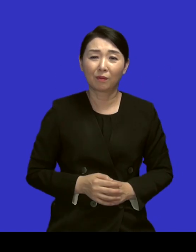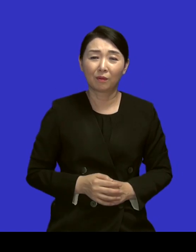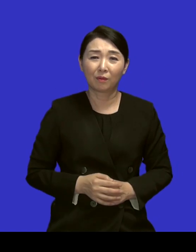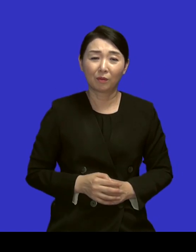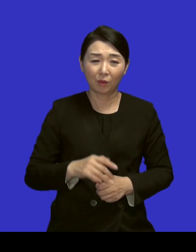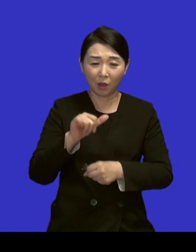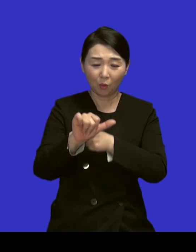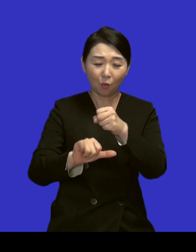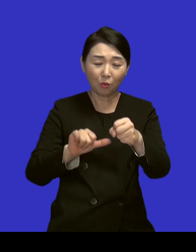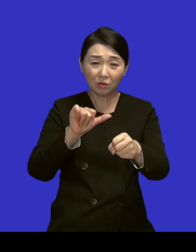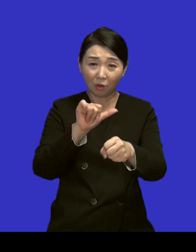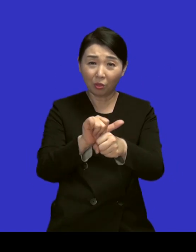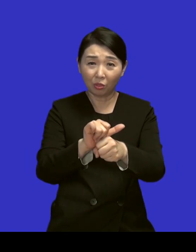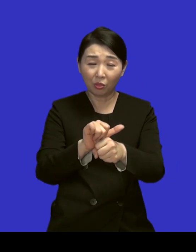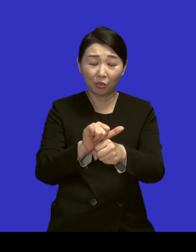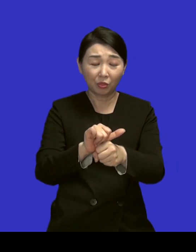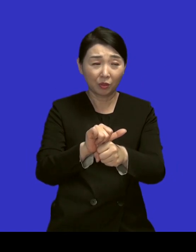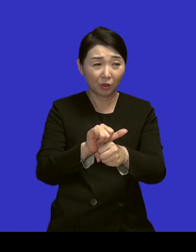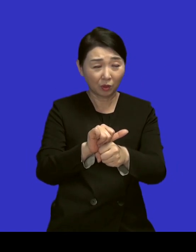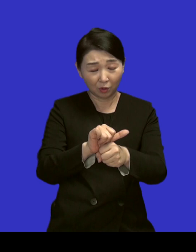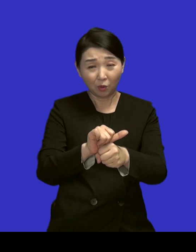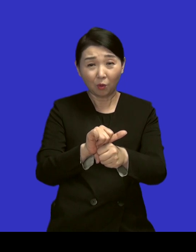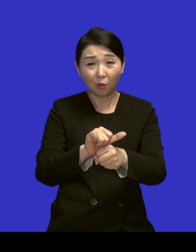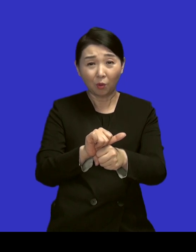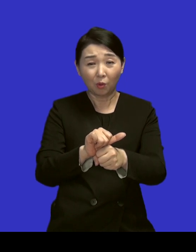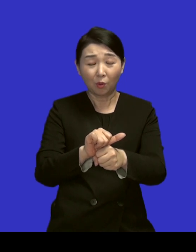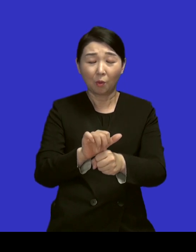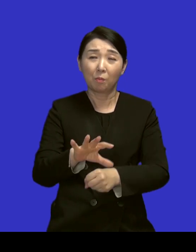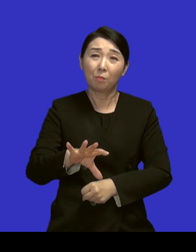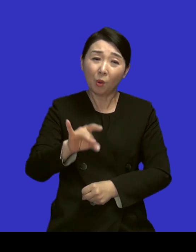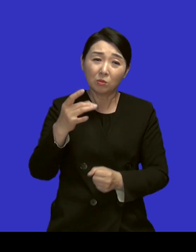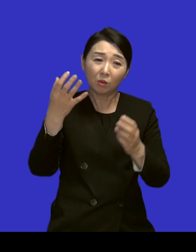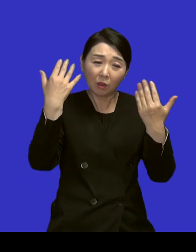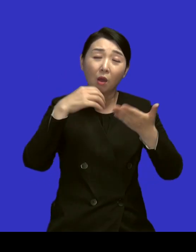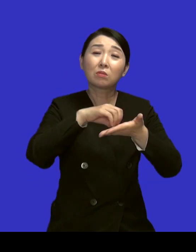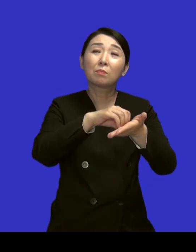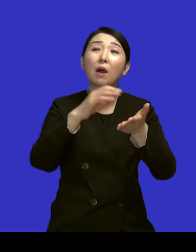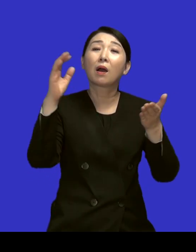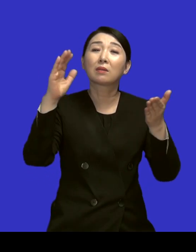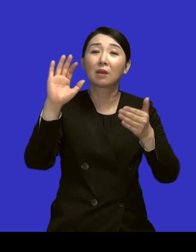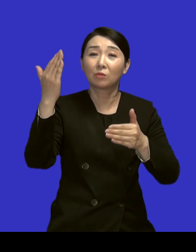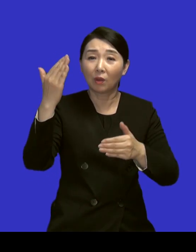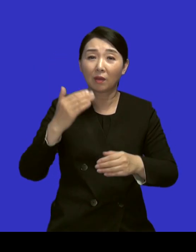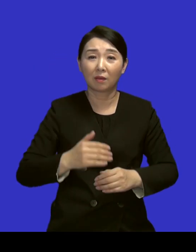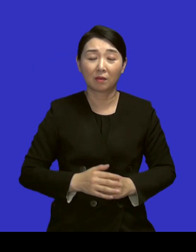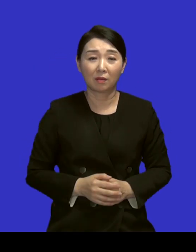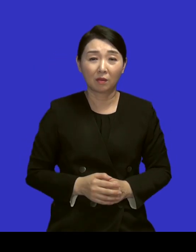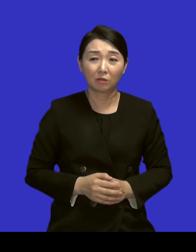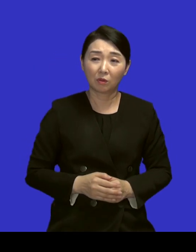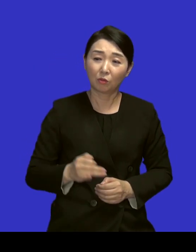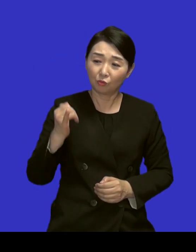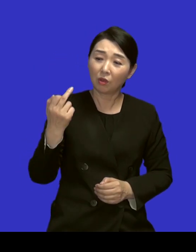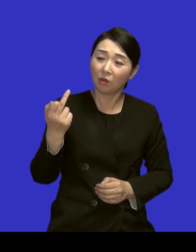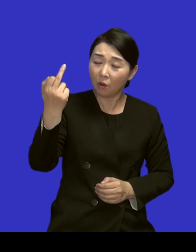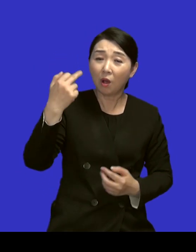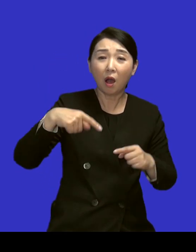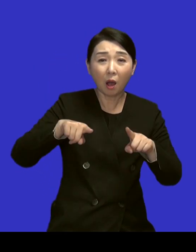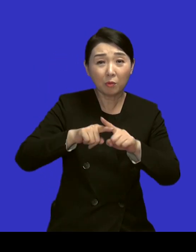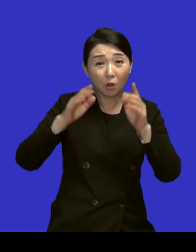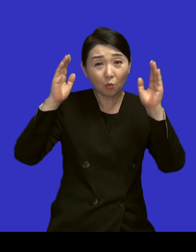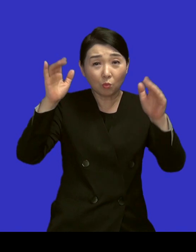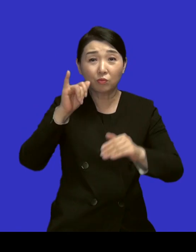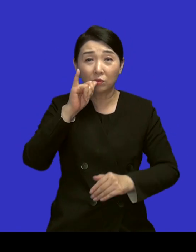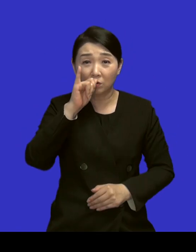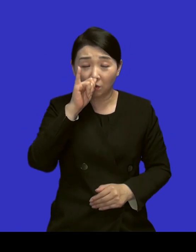먼저 이제 월반을 해서 어떻게 보면 이제 대학생이 된 거잖아요. 그렇죠. 그럼 그 당시 이제 어떻게 보면 누나 형들하고 같이 수업을 하다 보면